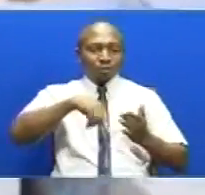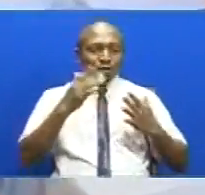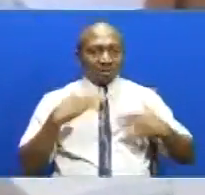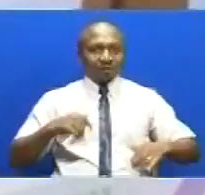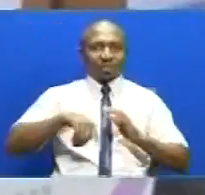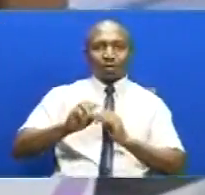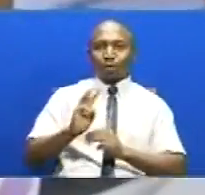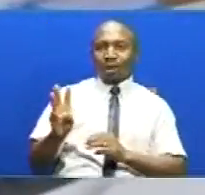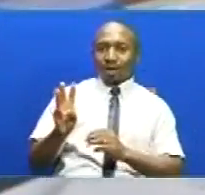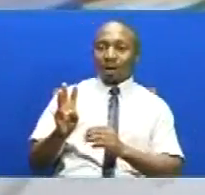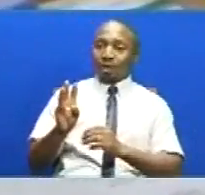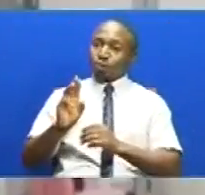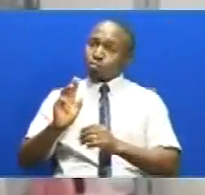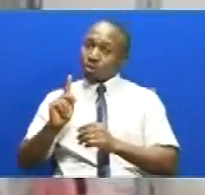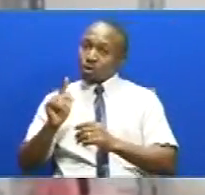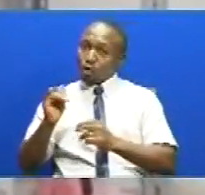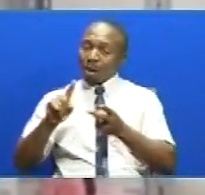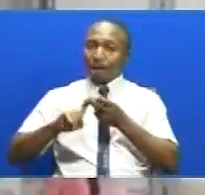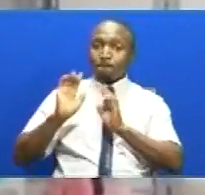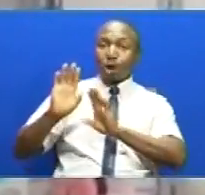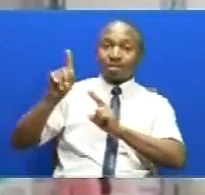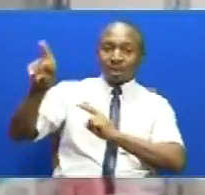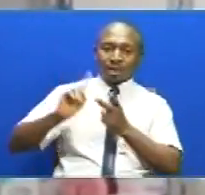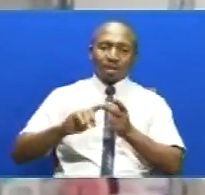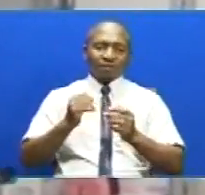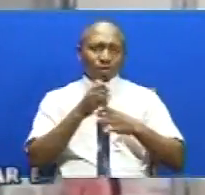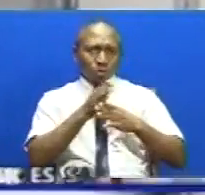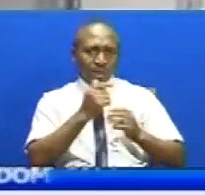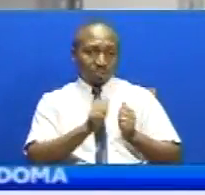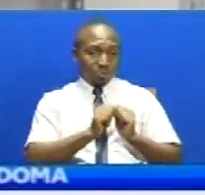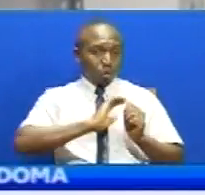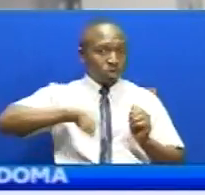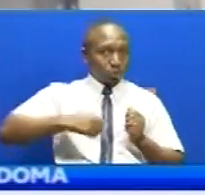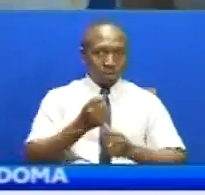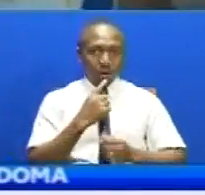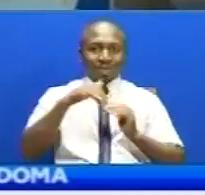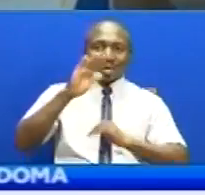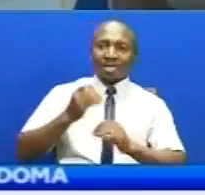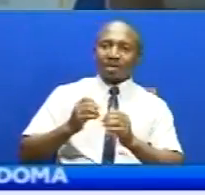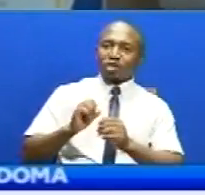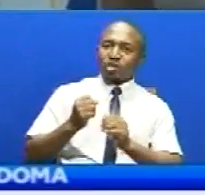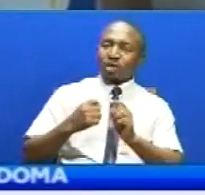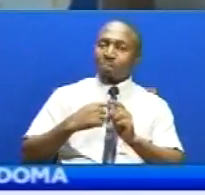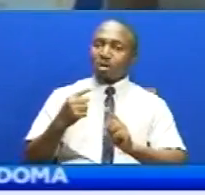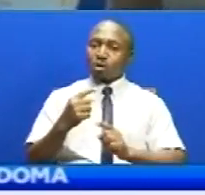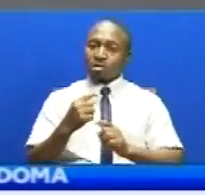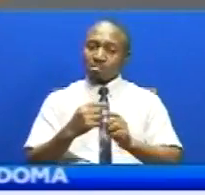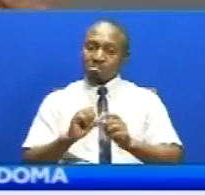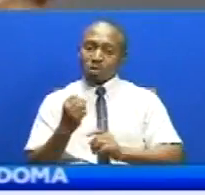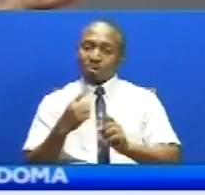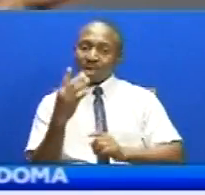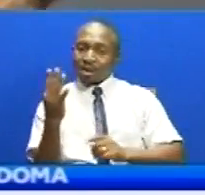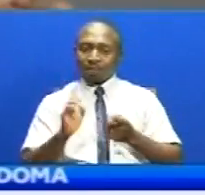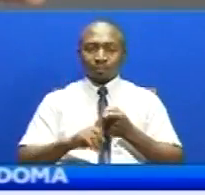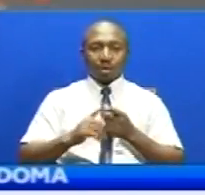katika wilaya ya Buhigwe Kigoma na Ukerewe Mwanza vinahusishwa na wizi wa dawa zaidi ya shilingi milioni 400. Ilimkasirisha sana